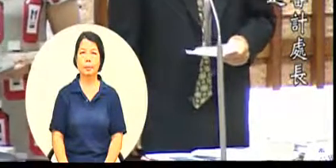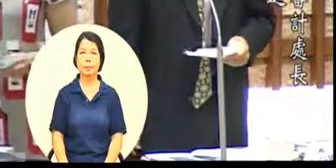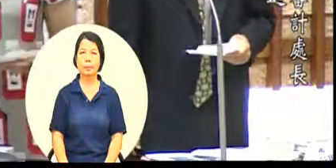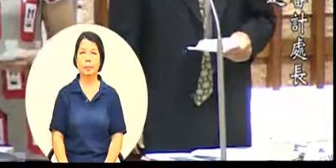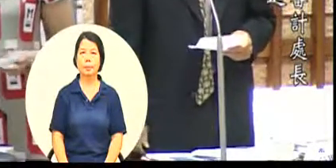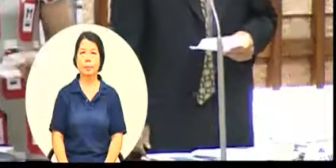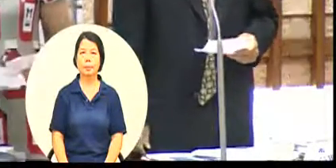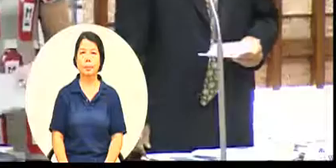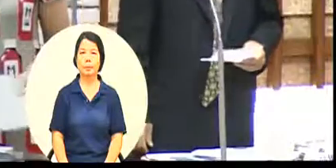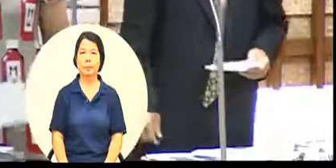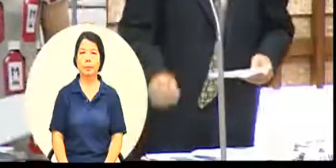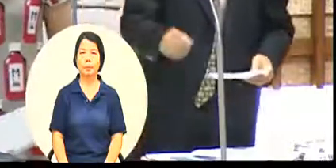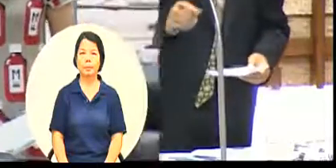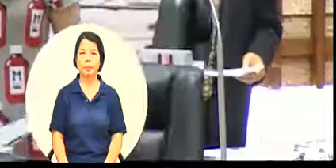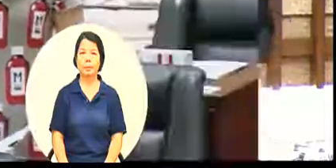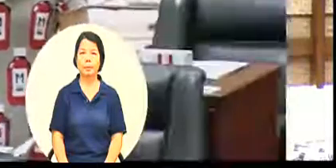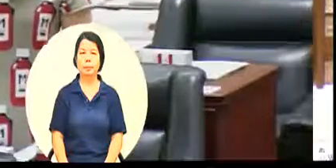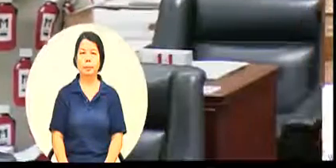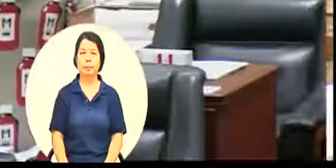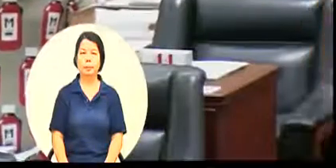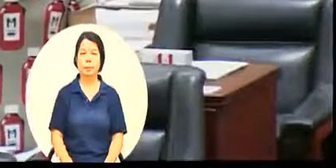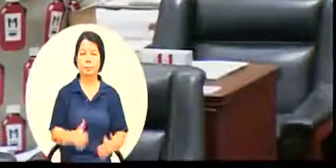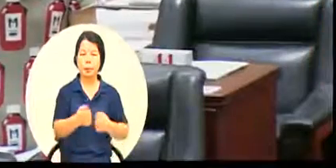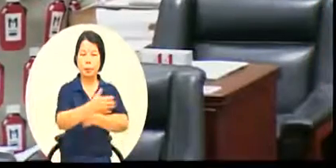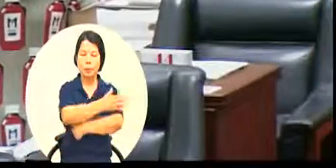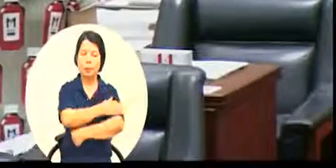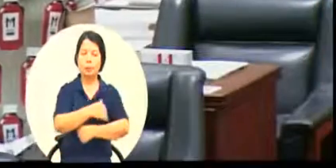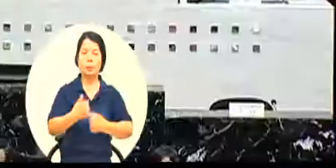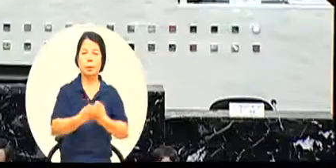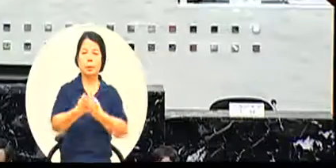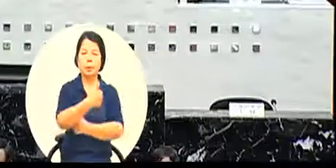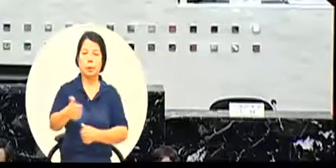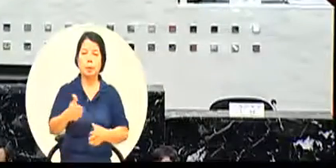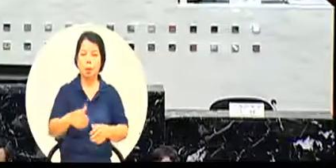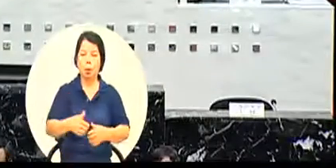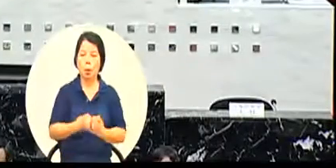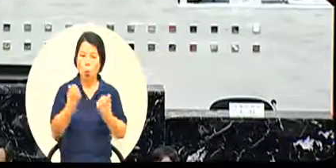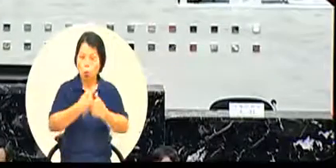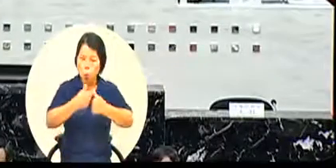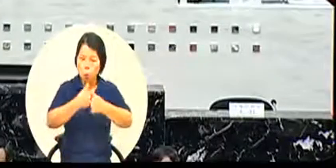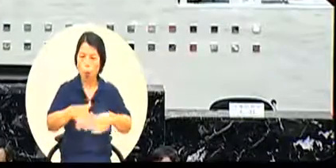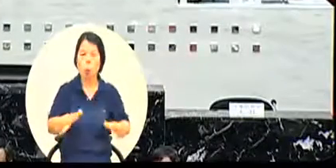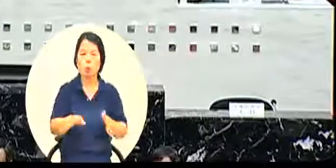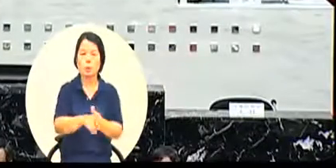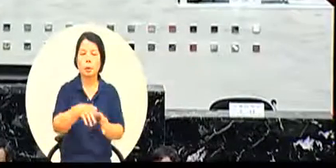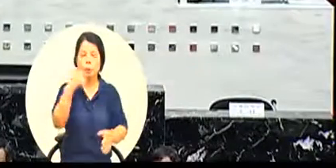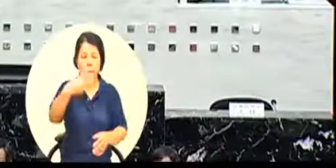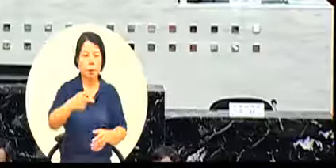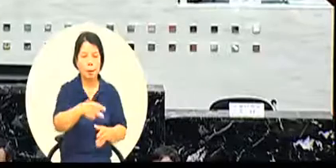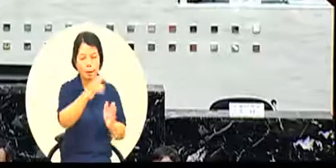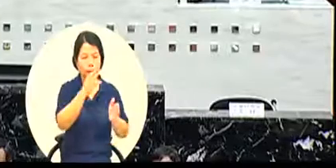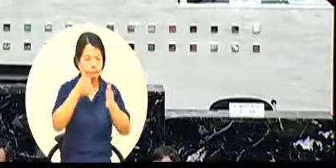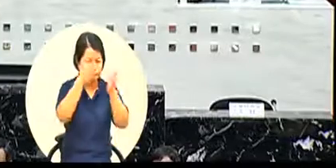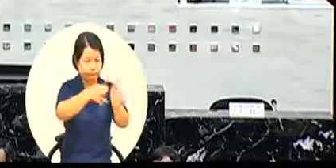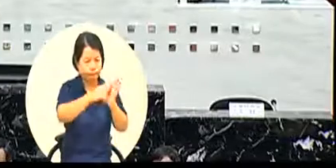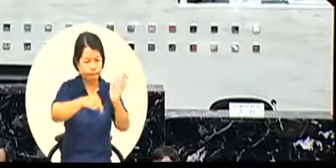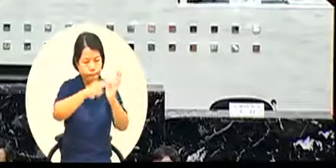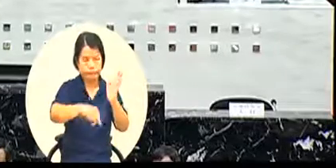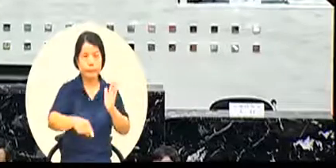好，谢谢议员。 谢谢陈议员，请处长在会后跟陈议员做相关的说明哈。谢谢处